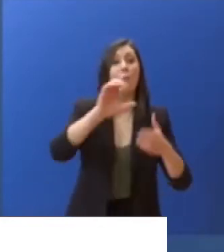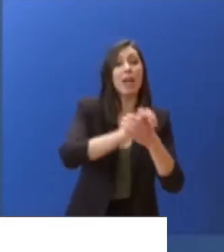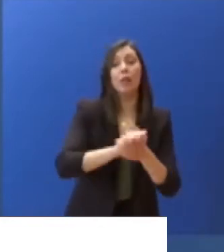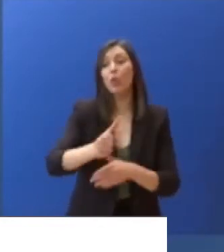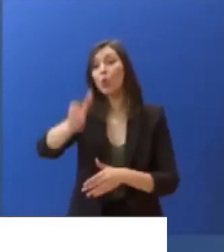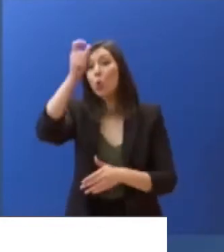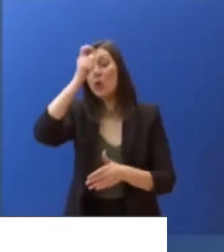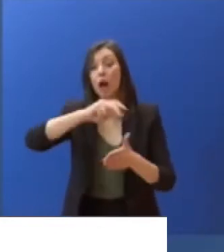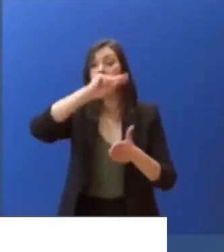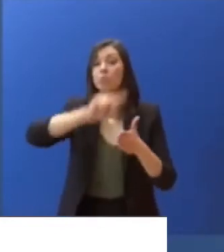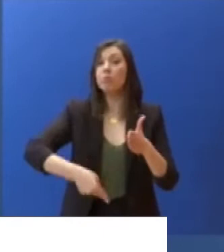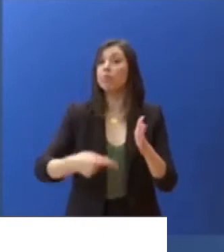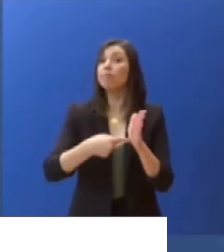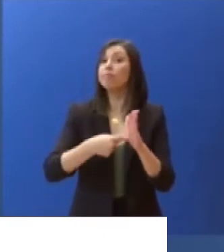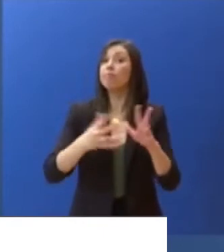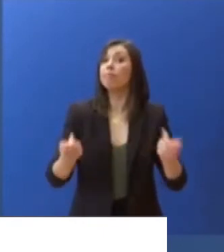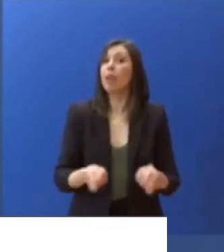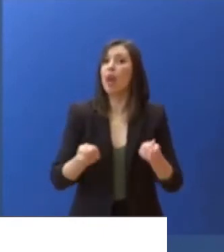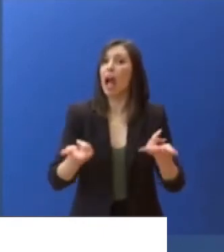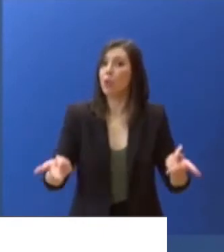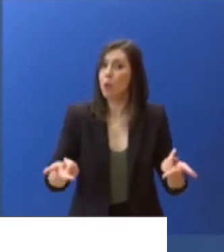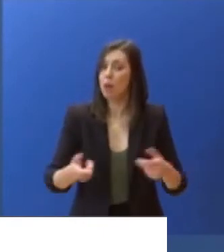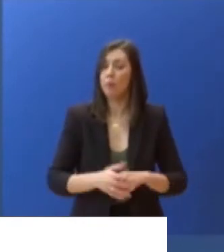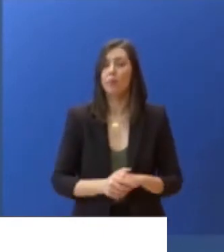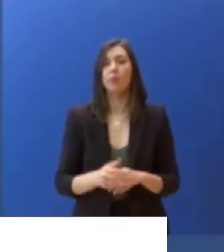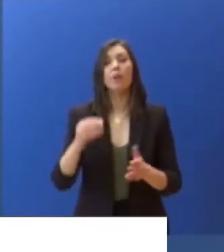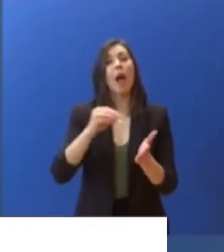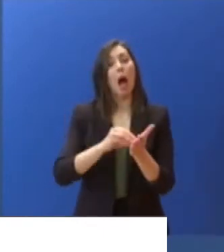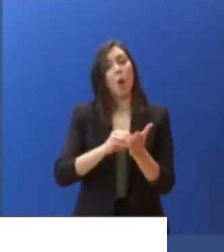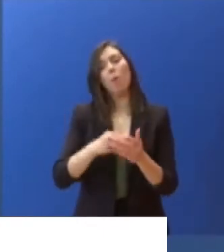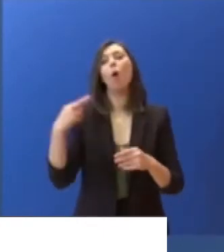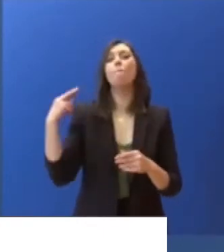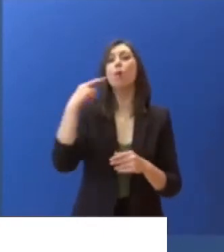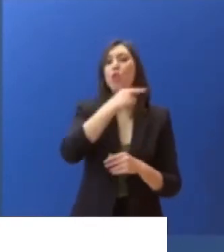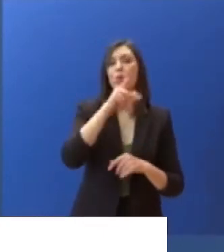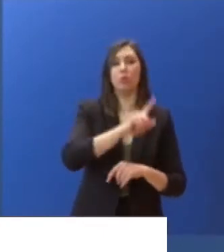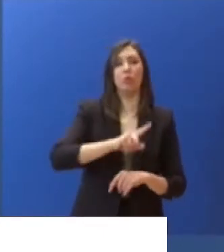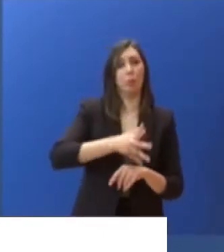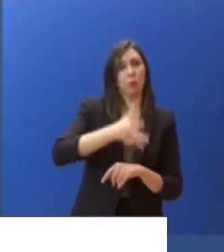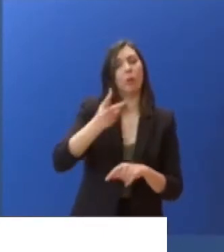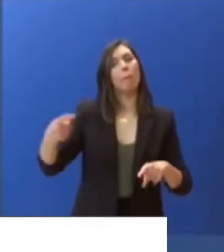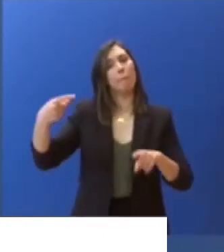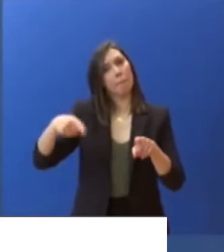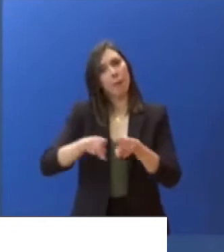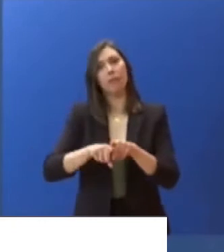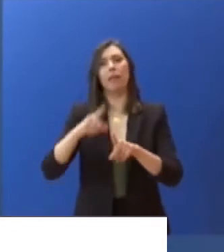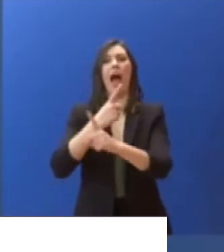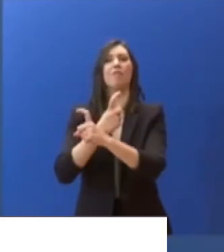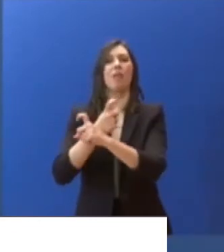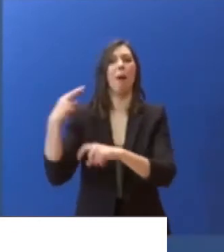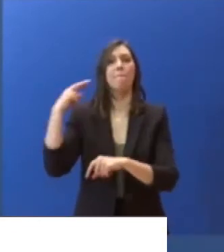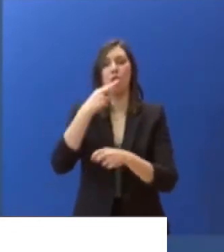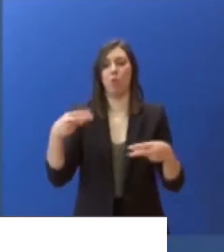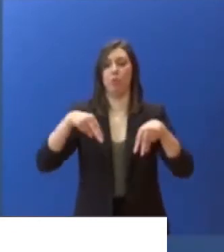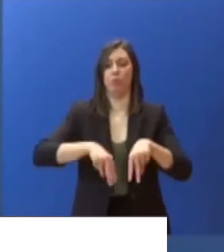το φως όμως των πρόσφατων γεγονότων. Στις κοινές δηλώσεις με τον Αυστριακό καγκελάριο, ο Πρωθυπουργός υπογράμμισε τη στήριξη της Ελλάδας στα κυριαρχικά δικαιώματα